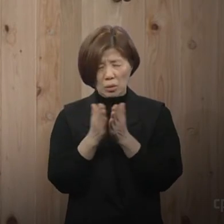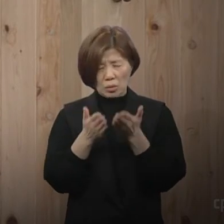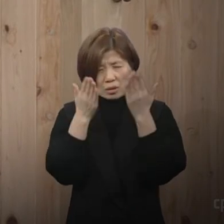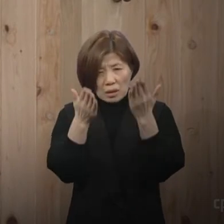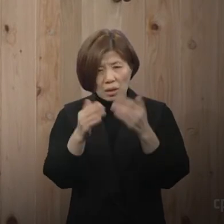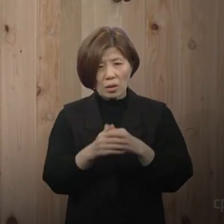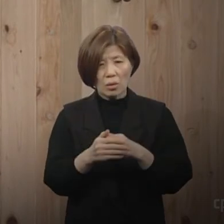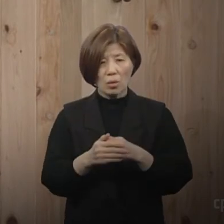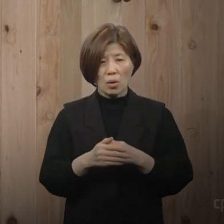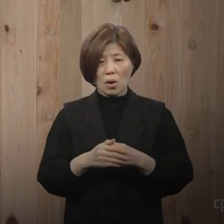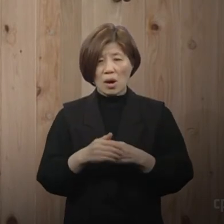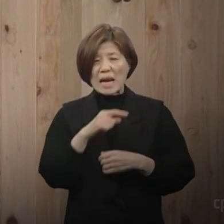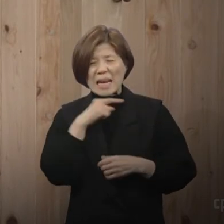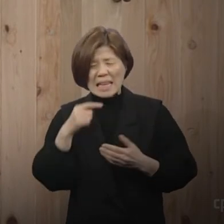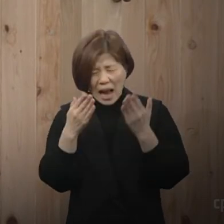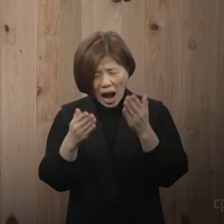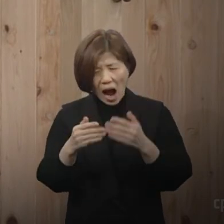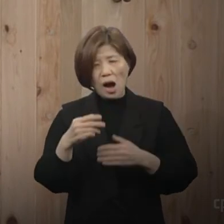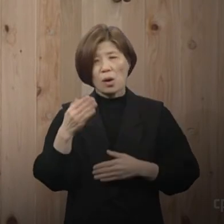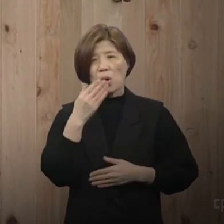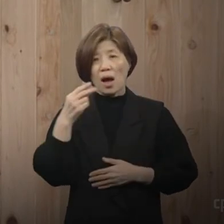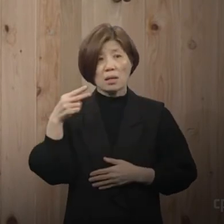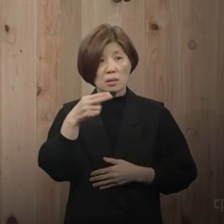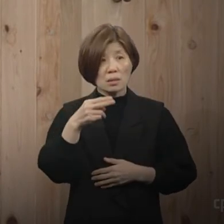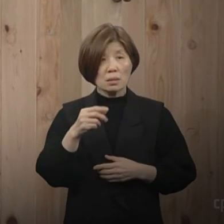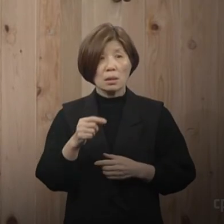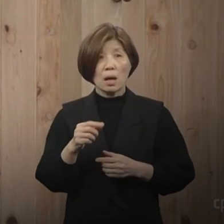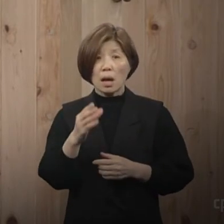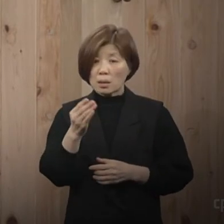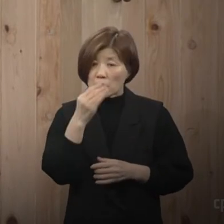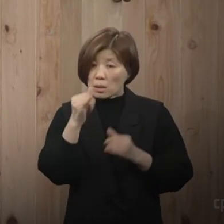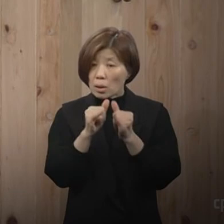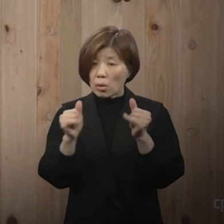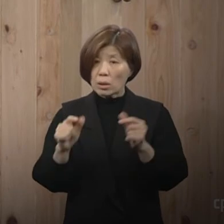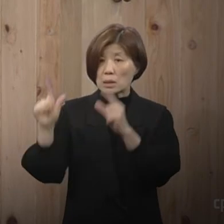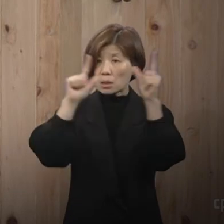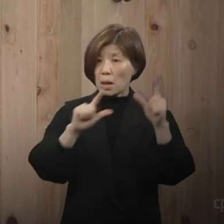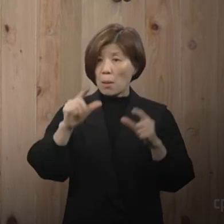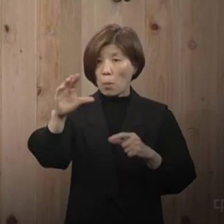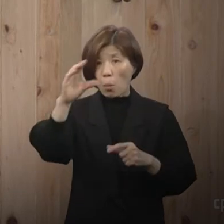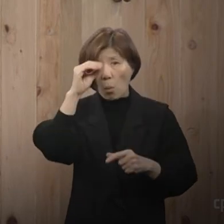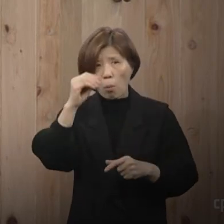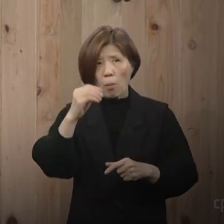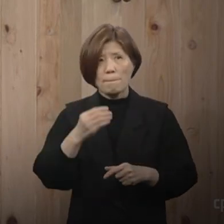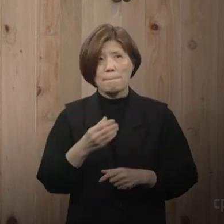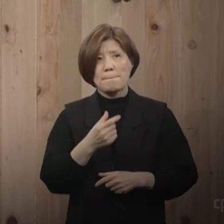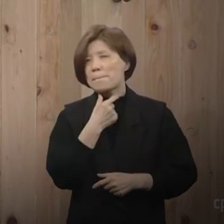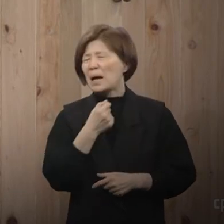엄청나게 희생하고 단식하고 그래서 성인처럼 사는 걸 바라실까?